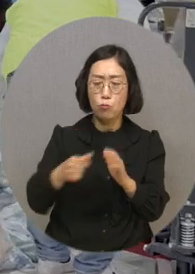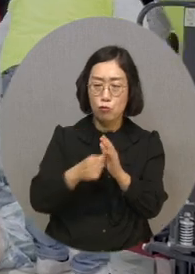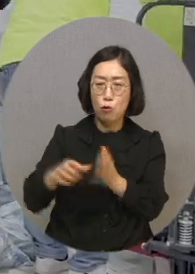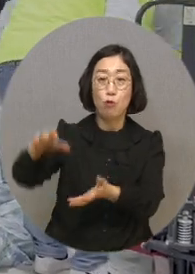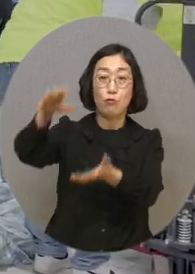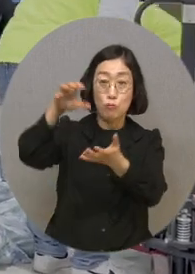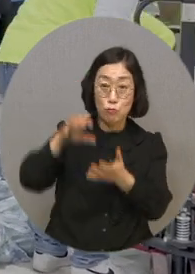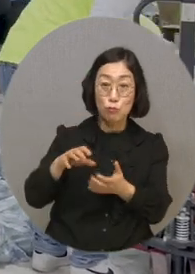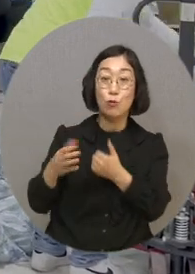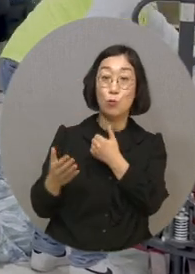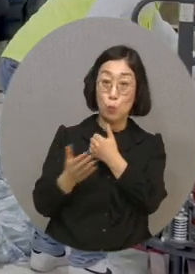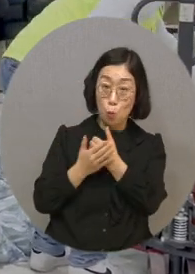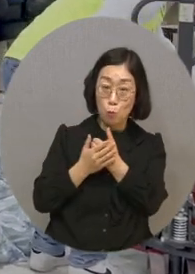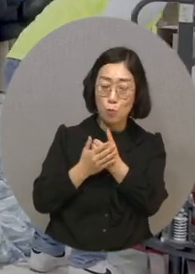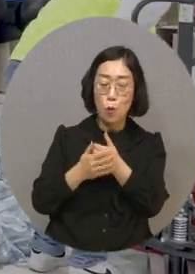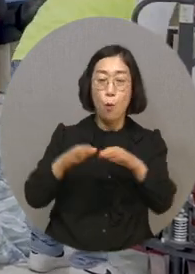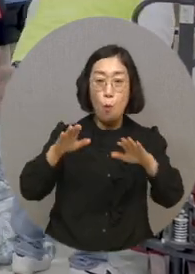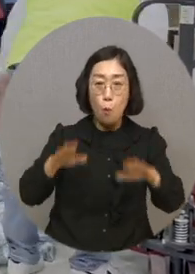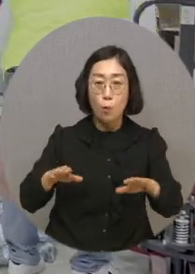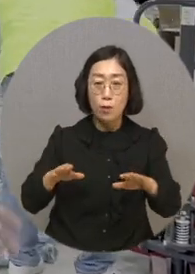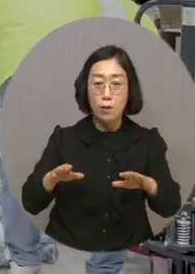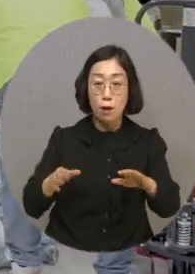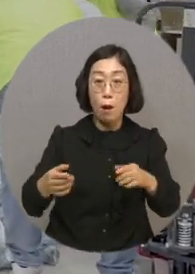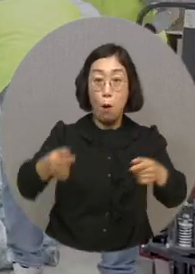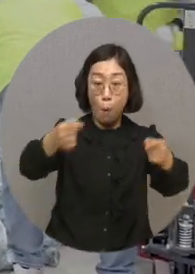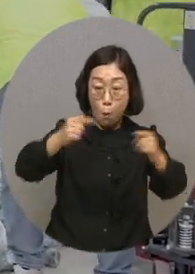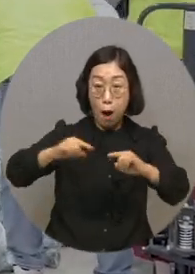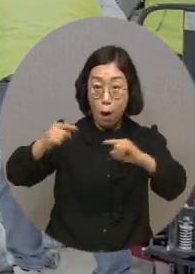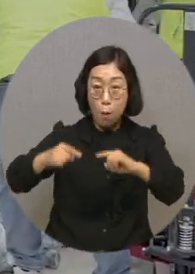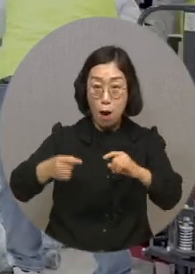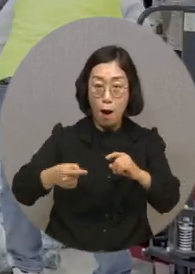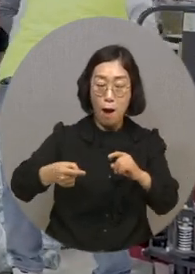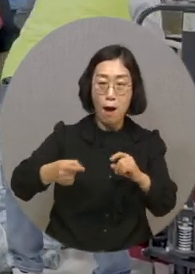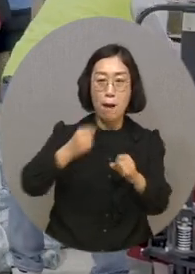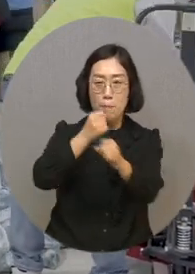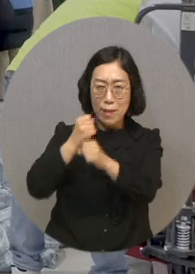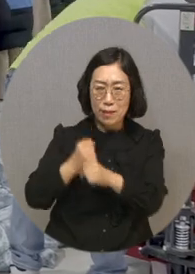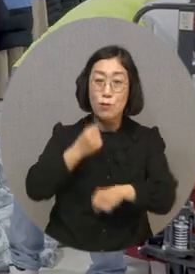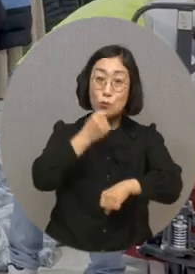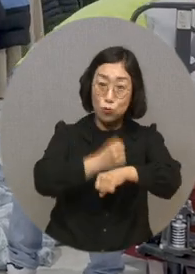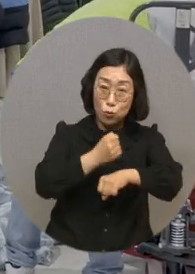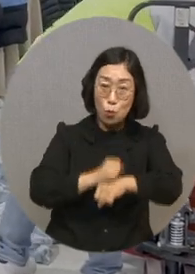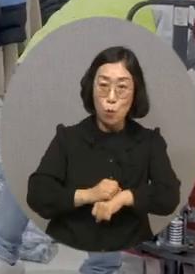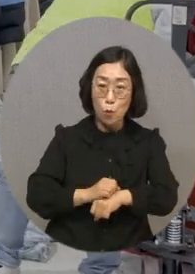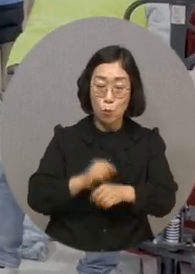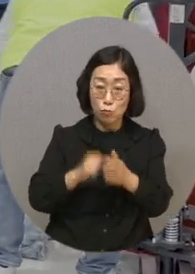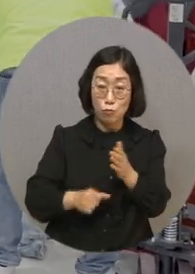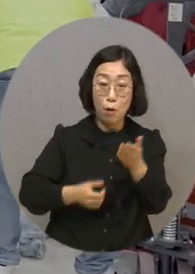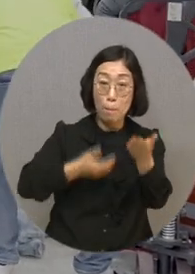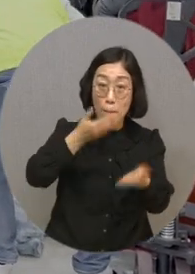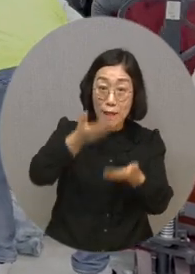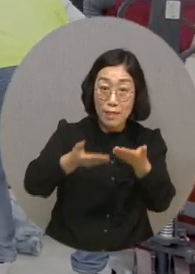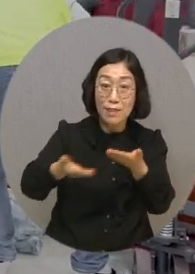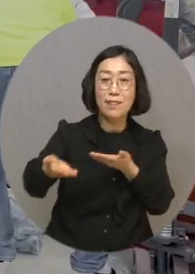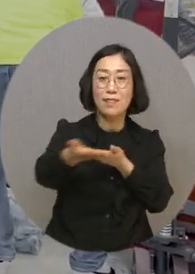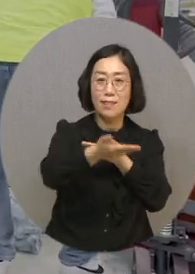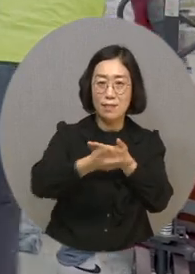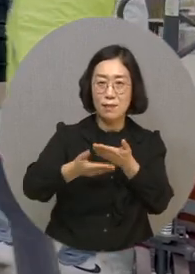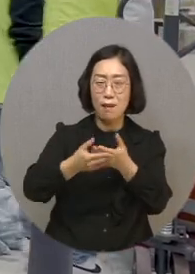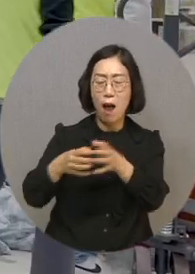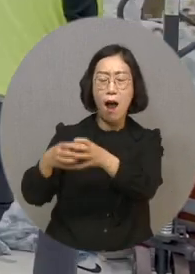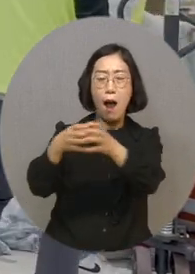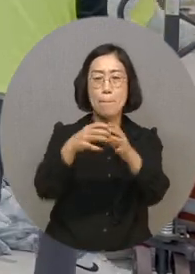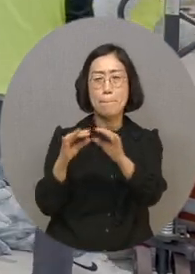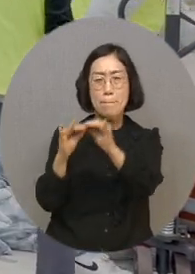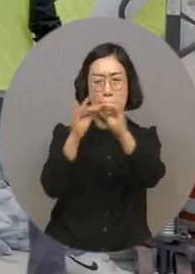분의 사랑, 그리고 오늘처럼 봉사하시는 분들의 사랑, 그리고 물건을 받는 분들의 사랑이 모두 하나